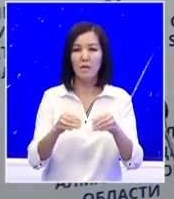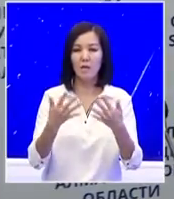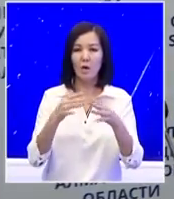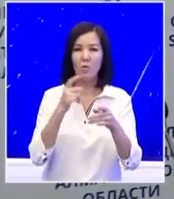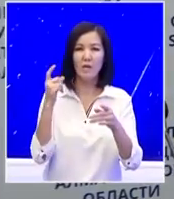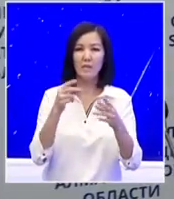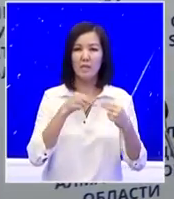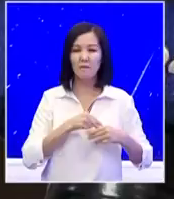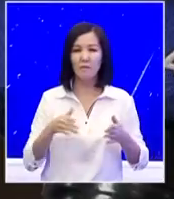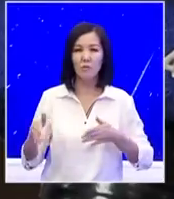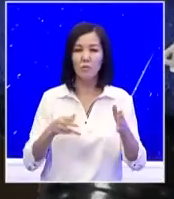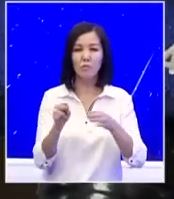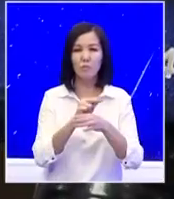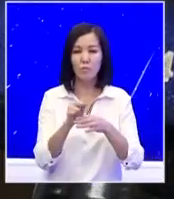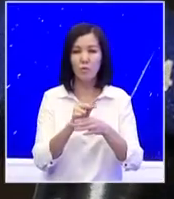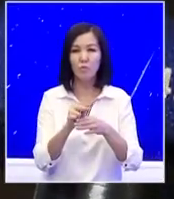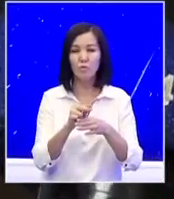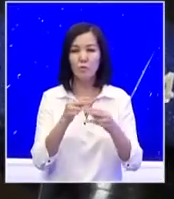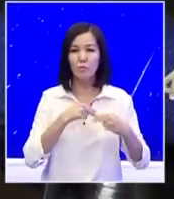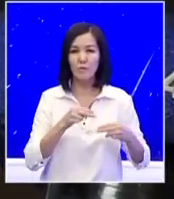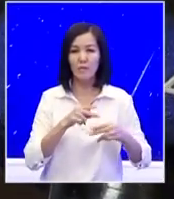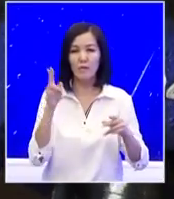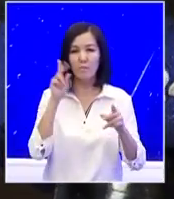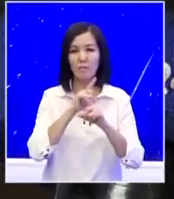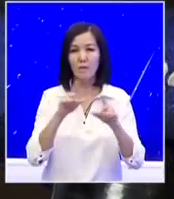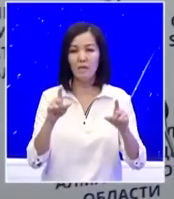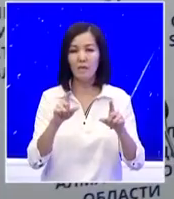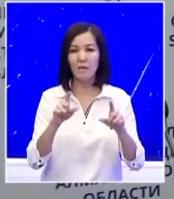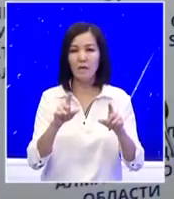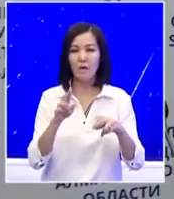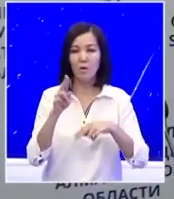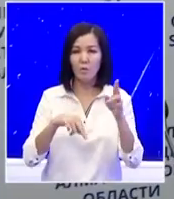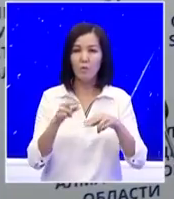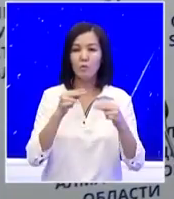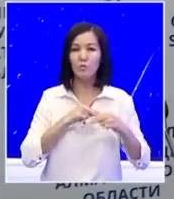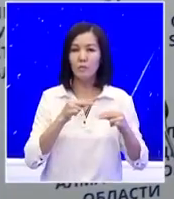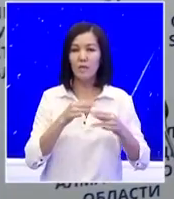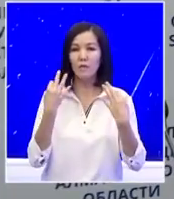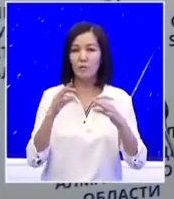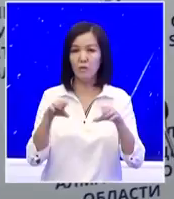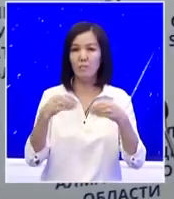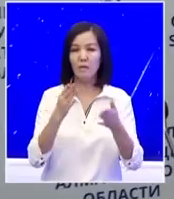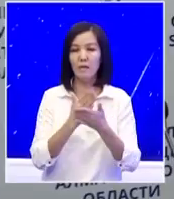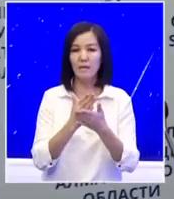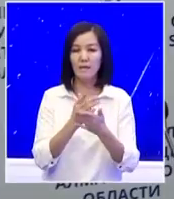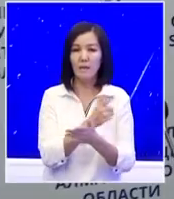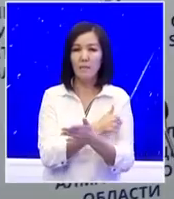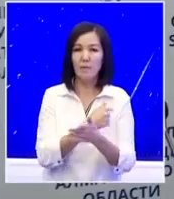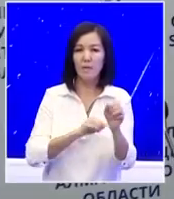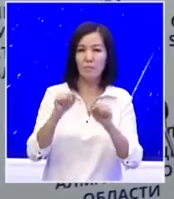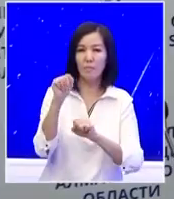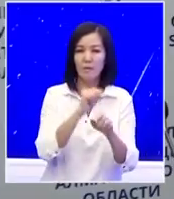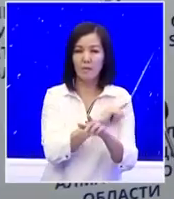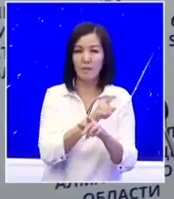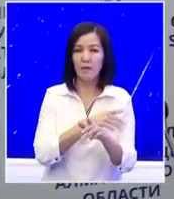жол жөндеу жұмыстарына, мемлекеттік нысандарға құрылыс жұмыстарына рұқсат беріп отырмыз. Ол жерде жәнегі санитарлық дезинфекциялық